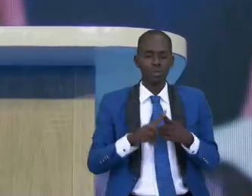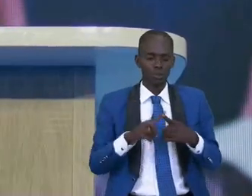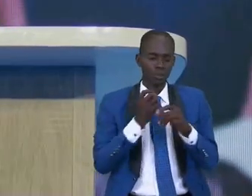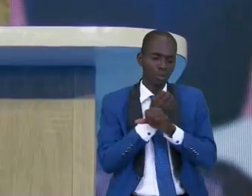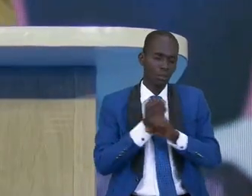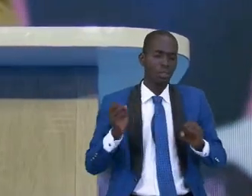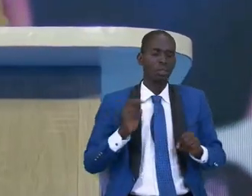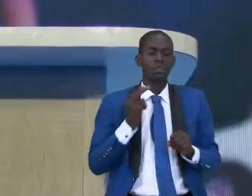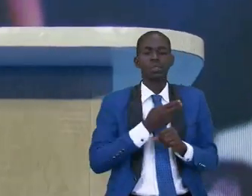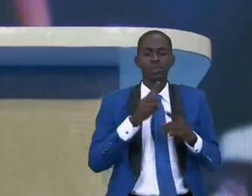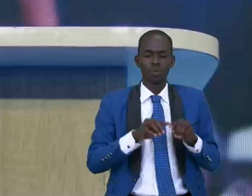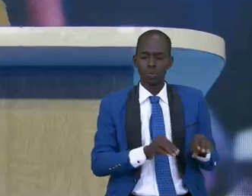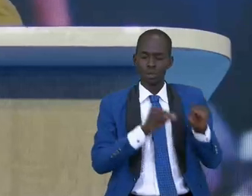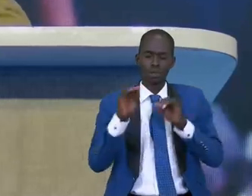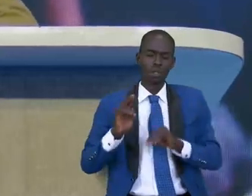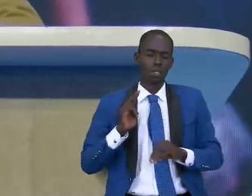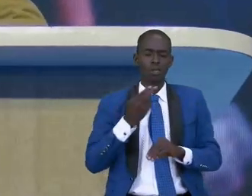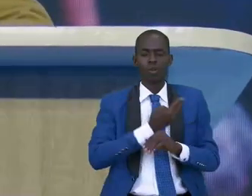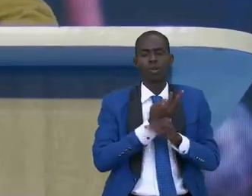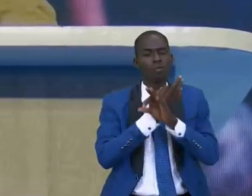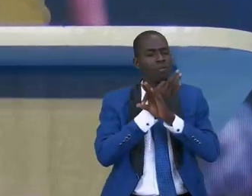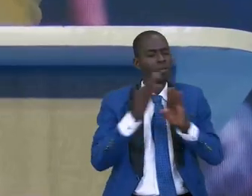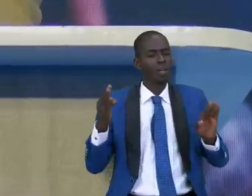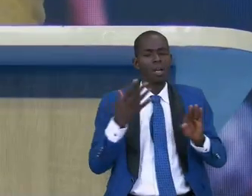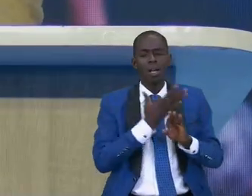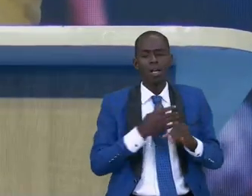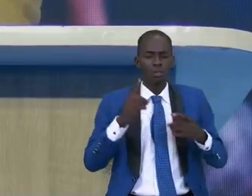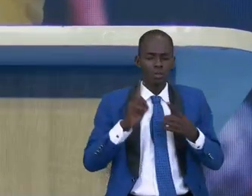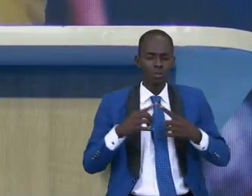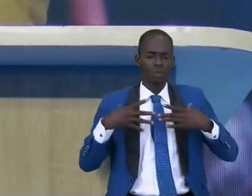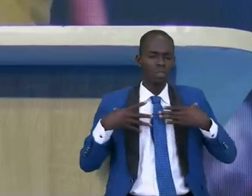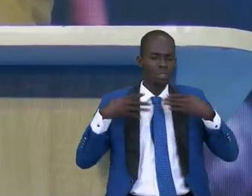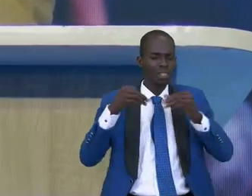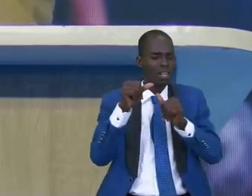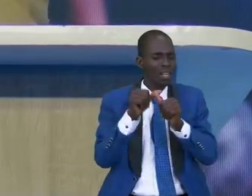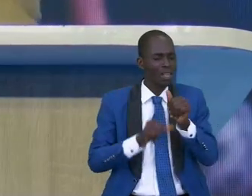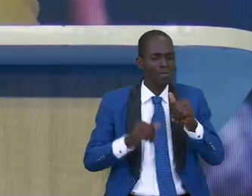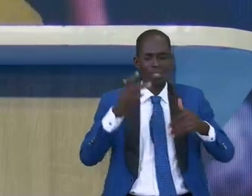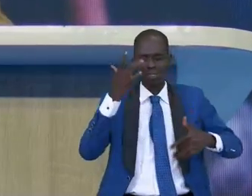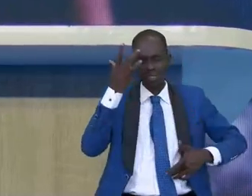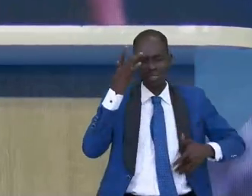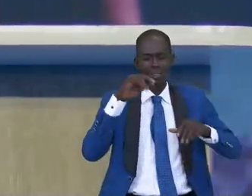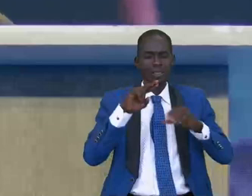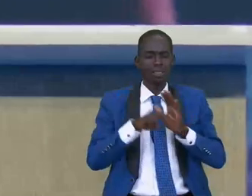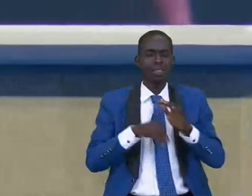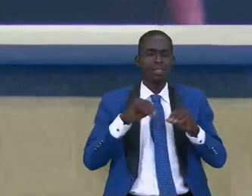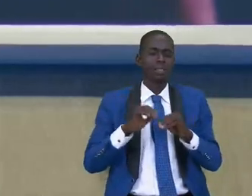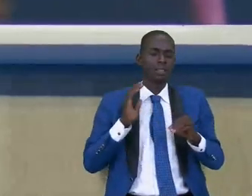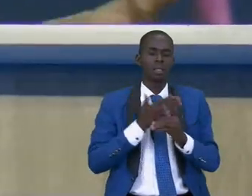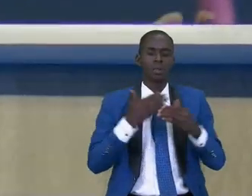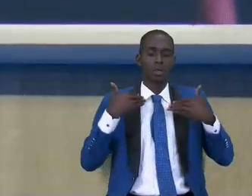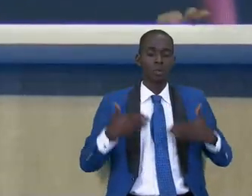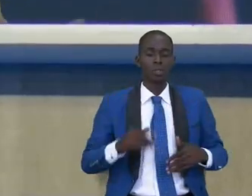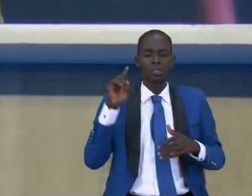de nous sauver, de nous affranchir et de guérir toute maladie dans le corps.